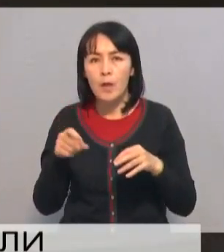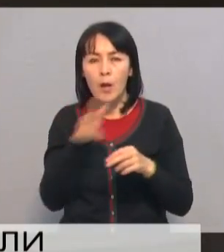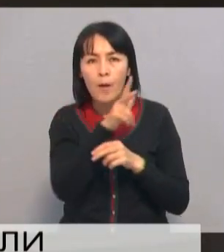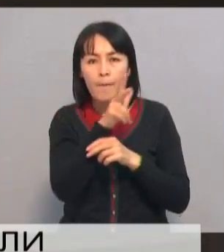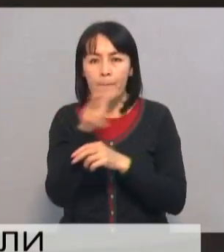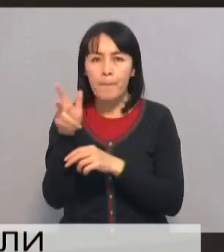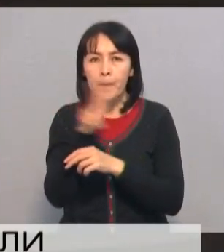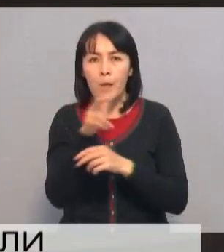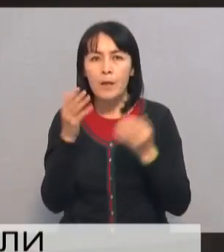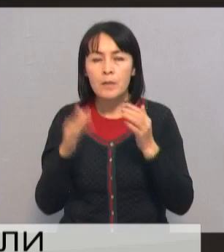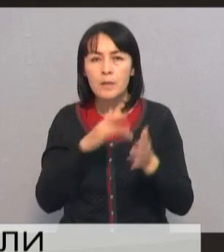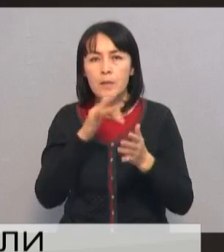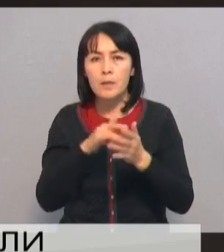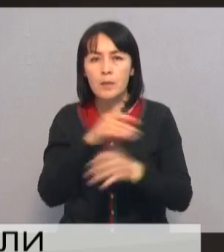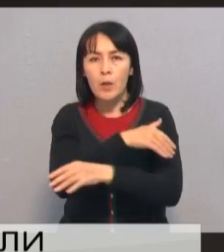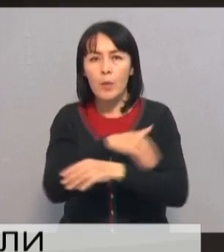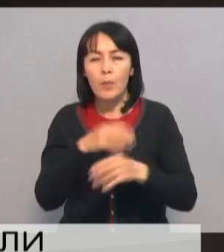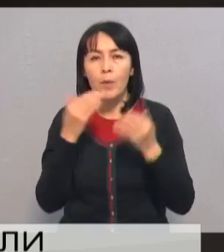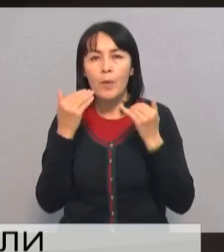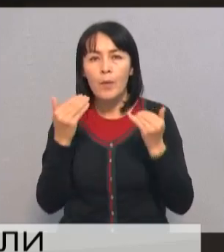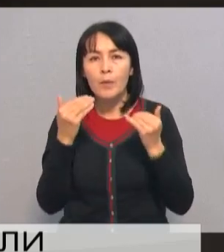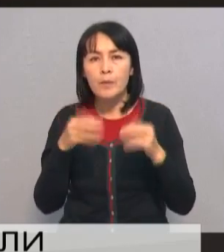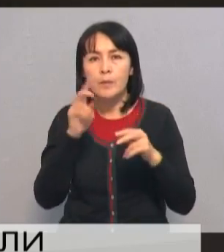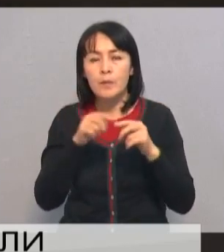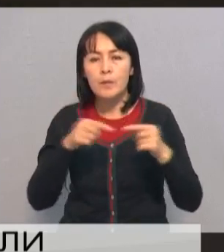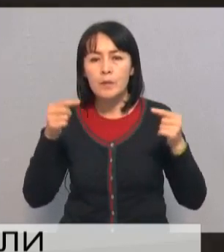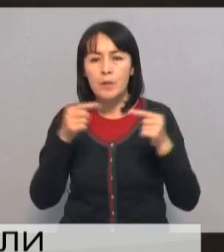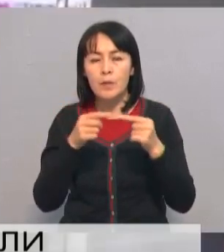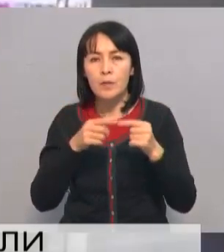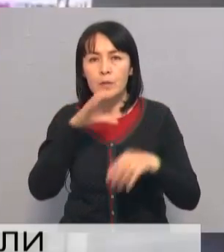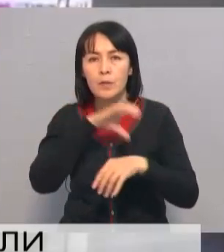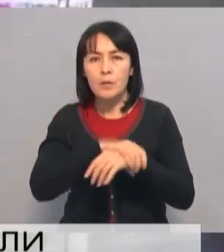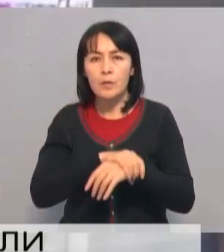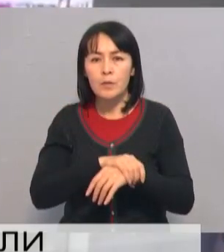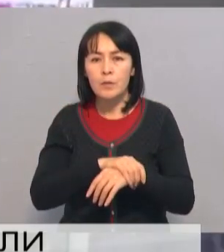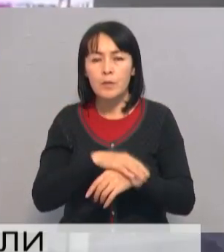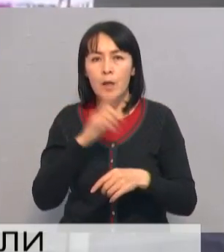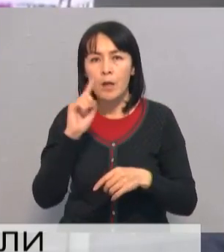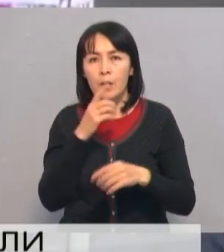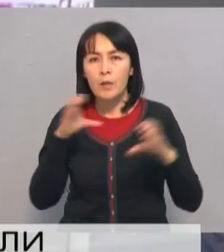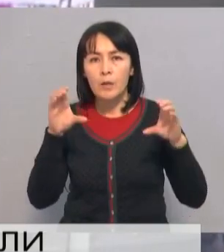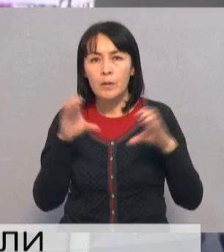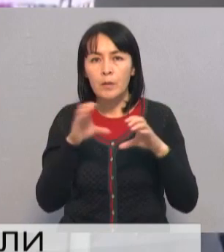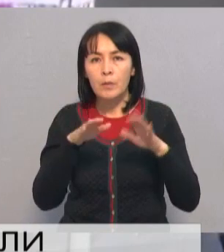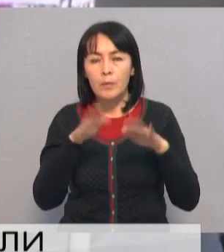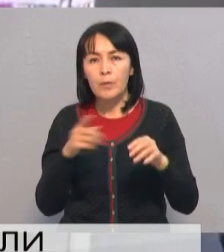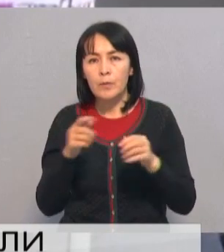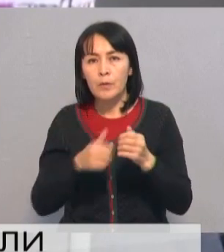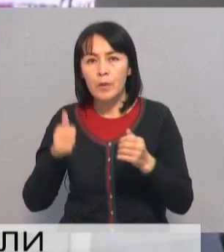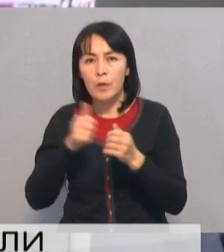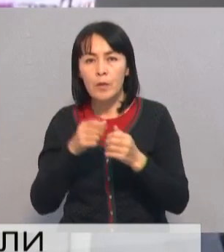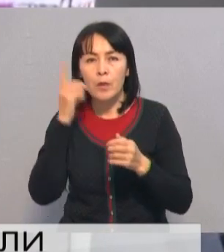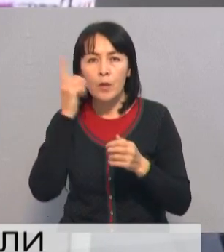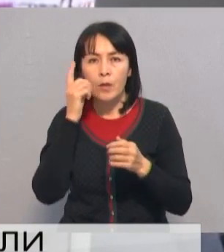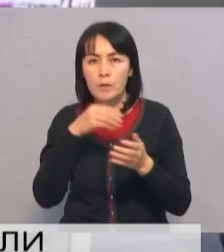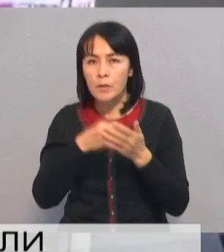камерам видеонаблюдения Центрального оперативного управления. Оперативники установили и задержали его перед одним из торговых центров города. Смартфон он